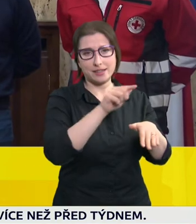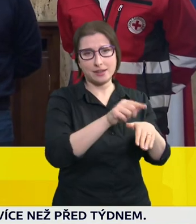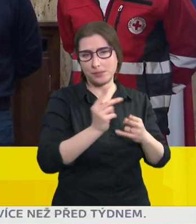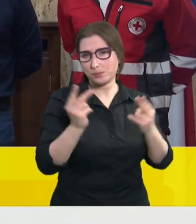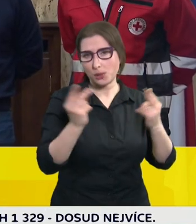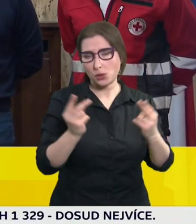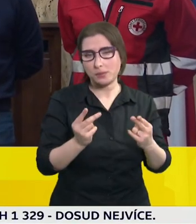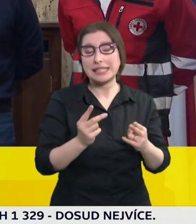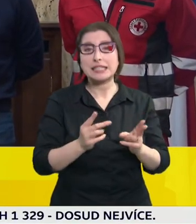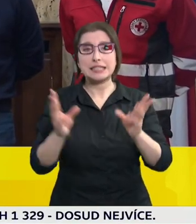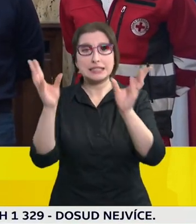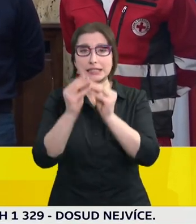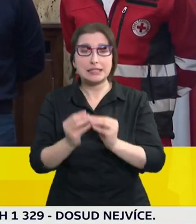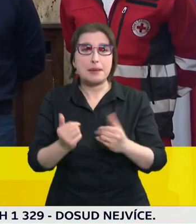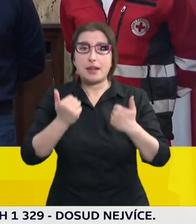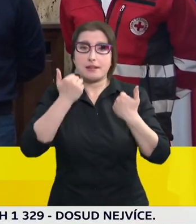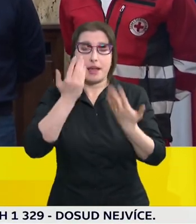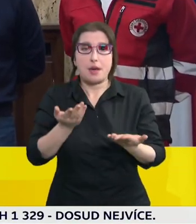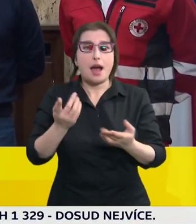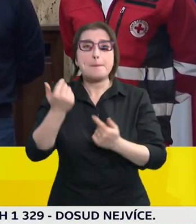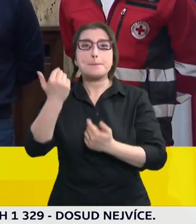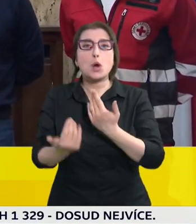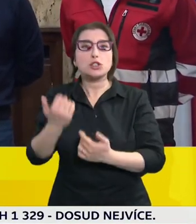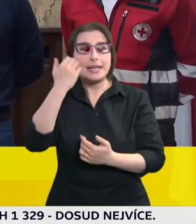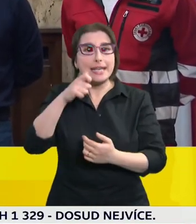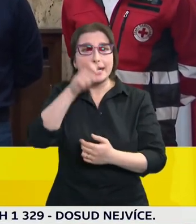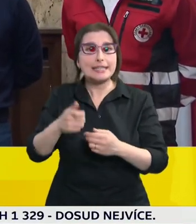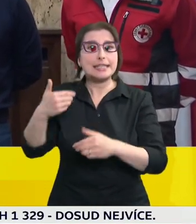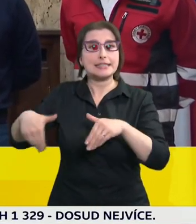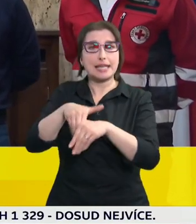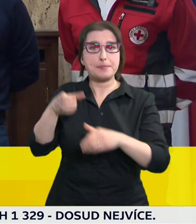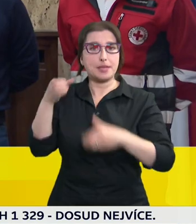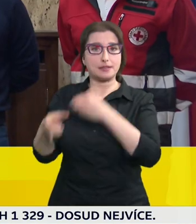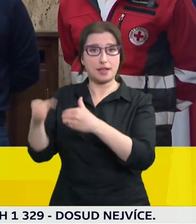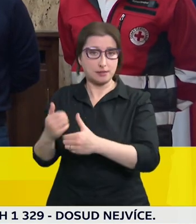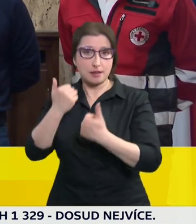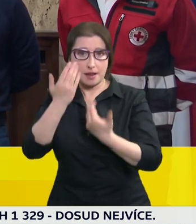není schopen zajistit adekvátní počet kvalifikovaného personálu. To je hlavní problém.